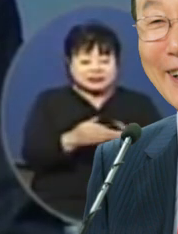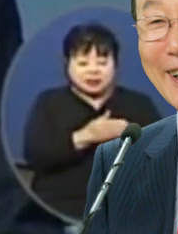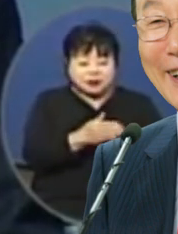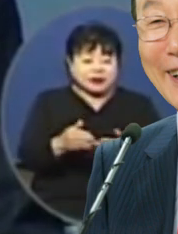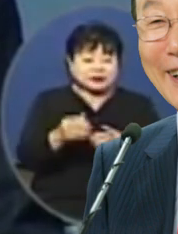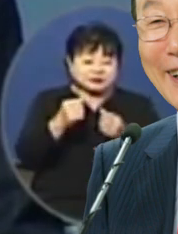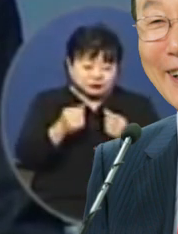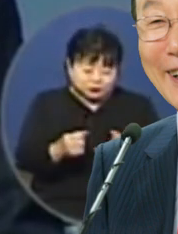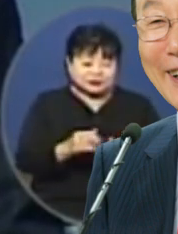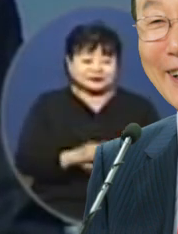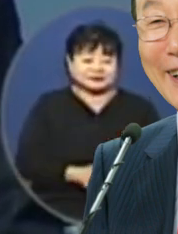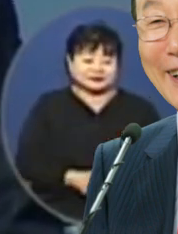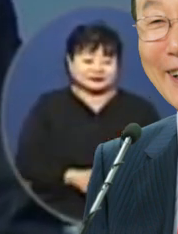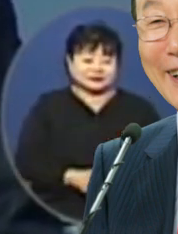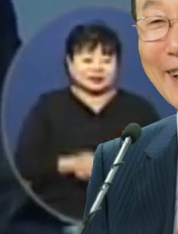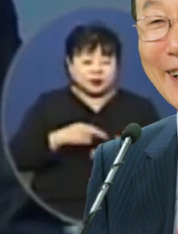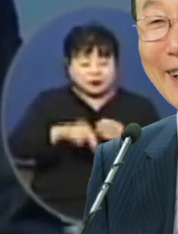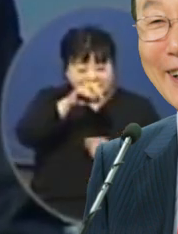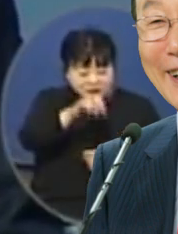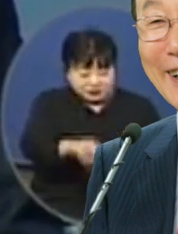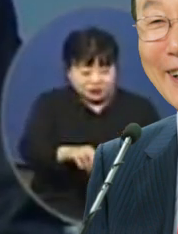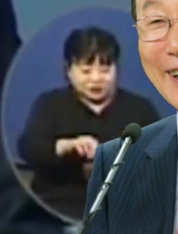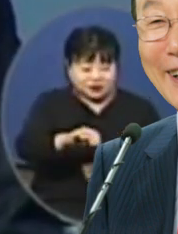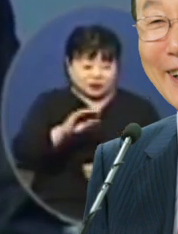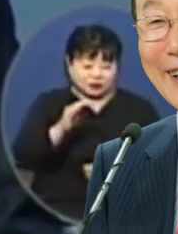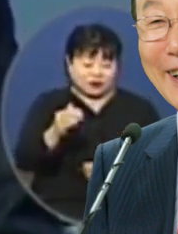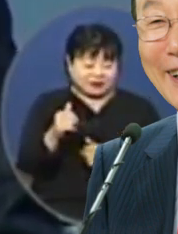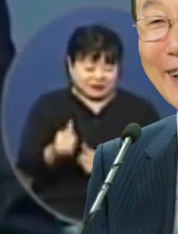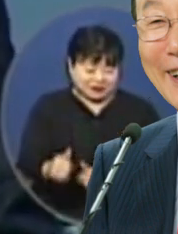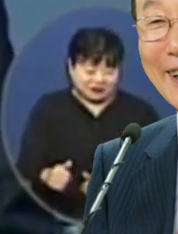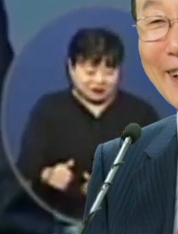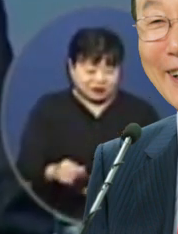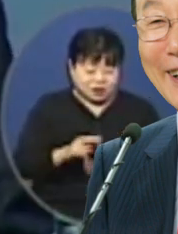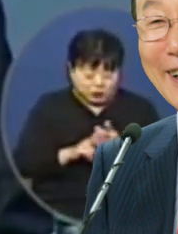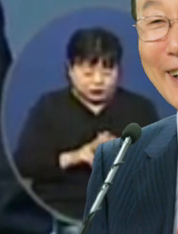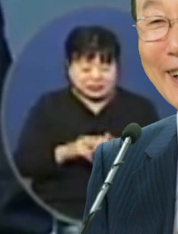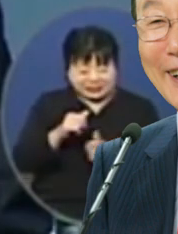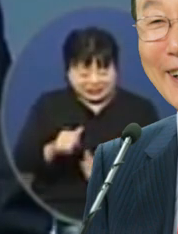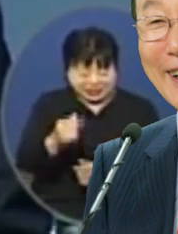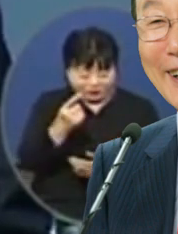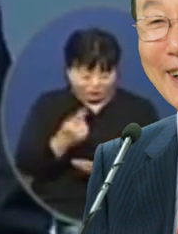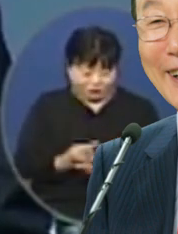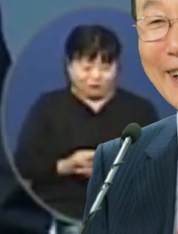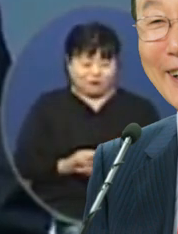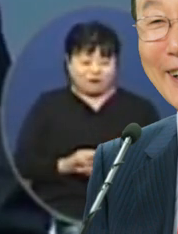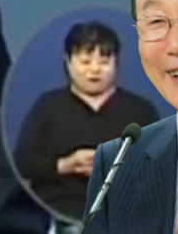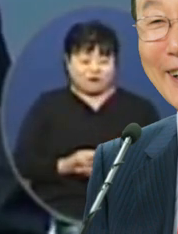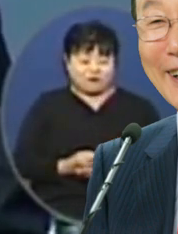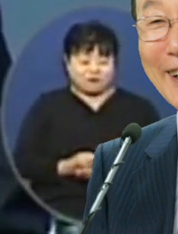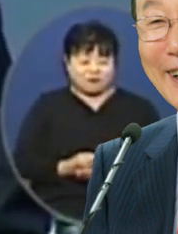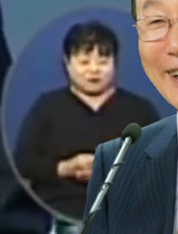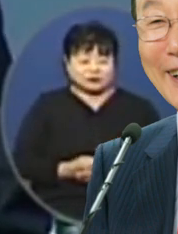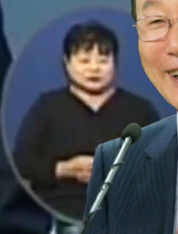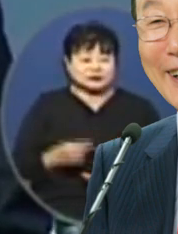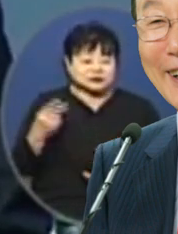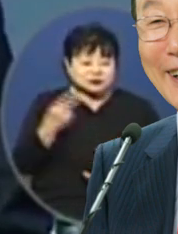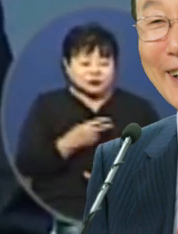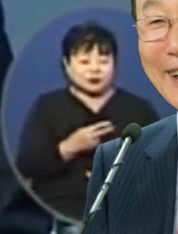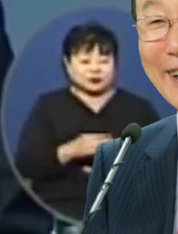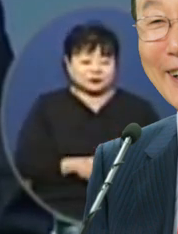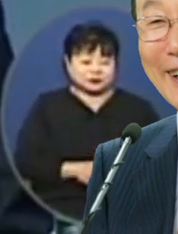분인 것입니다. 피난처가 여러분 따라다니고 요새가 따라다니고 그리고